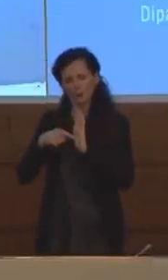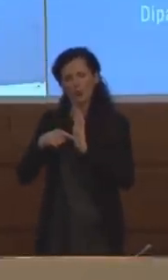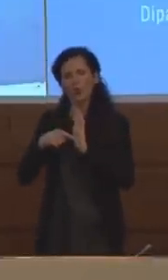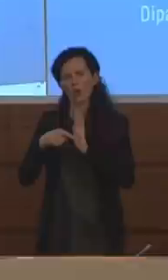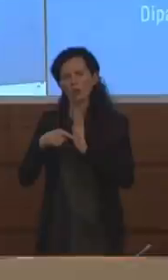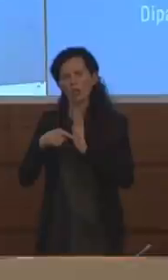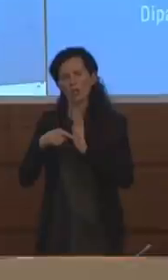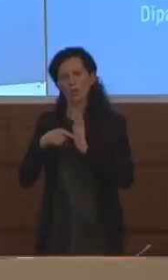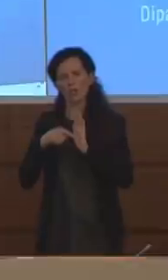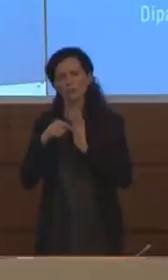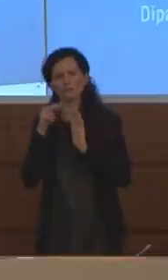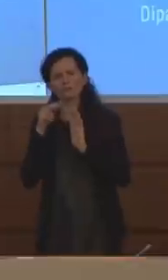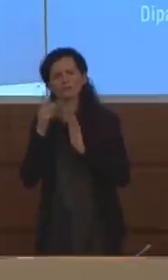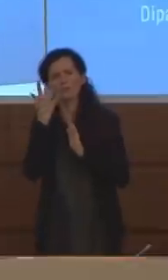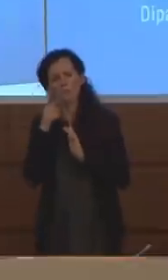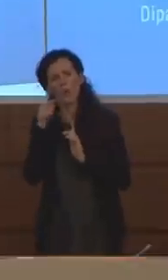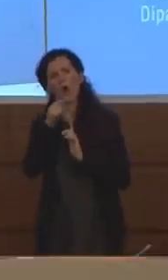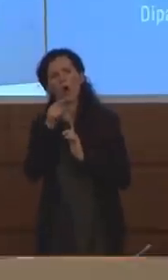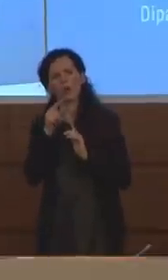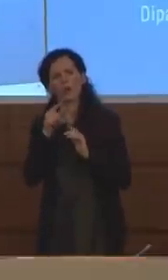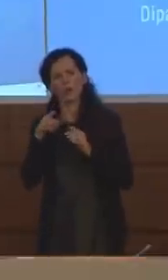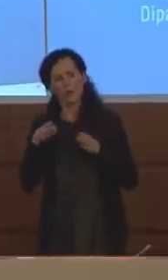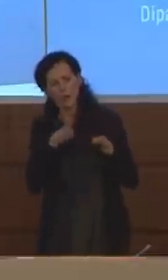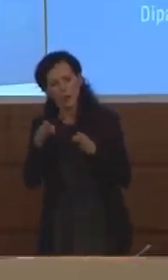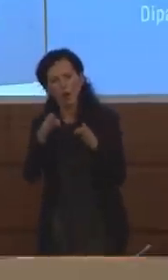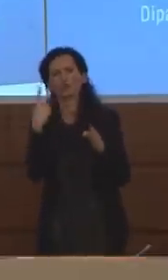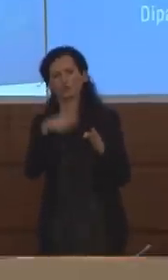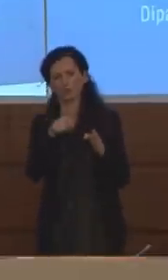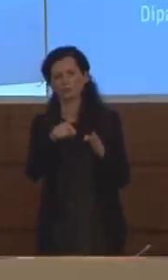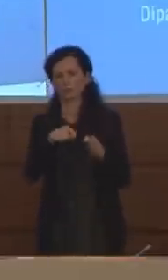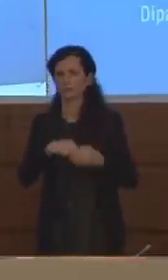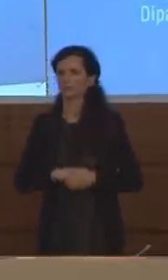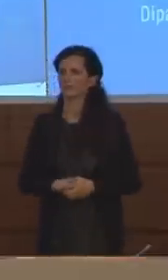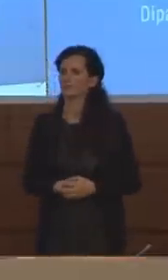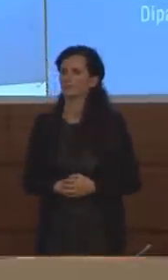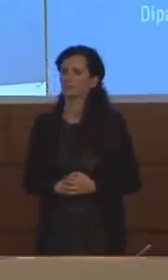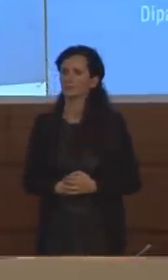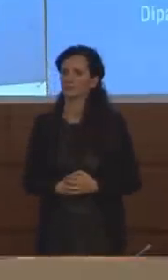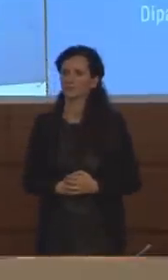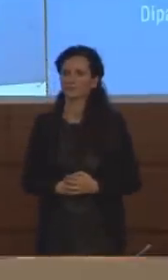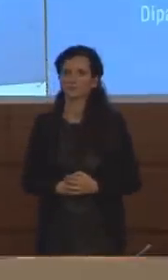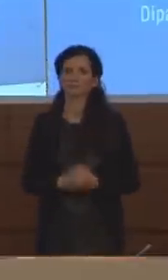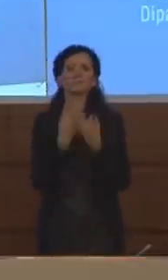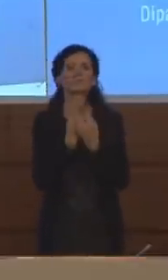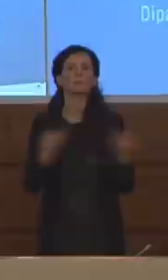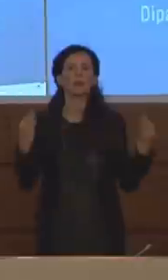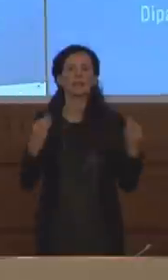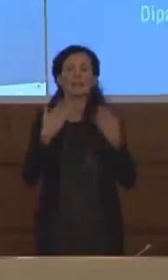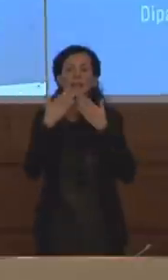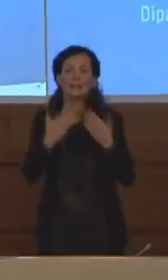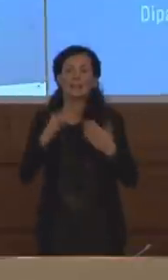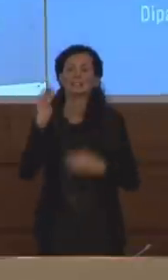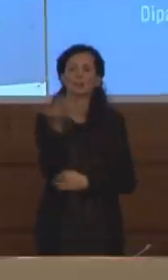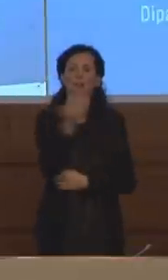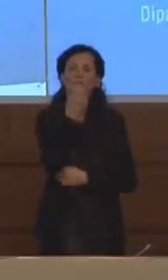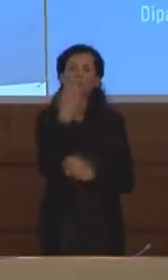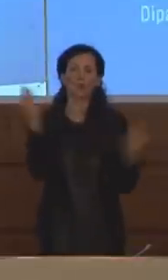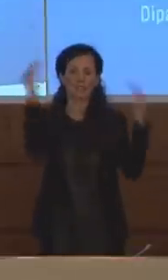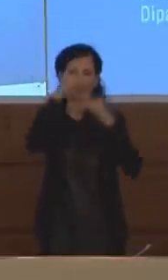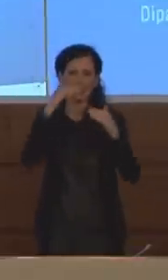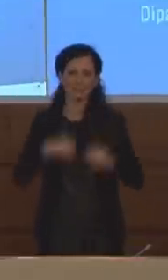spingendo verso questo tipo di scenario proprio come fase due bene allora grazie a tutti e